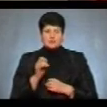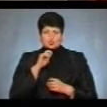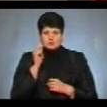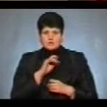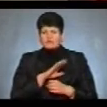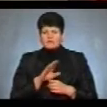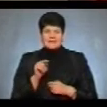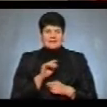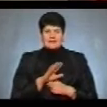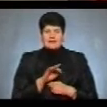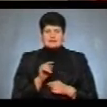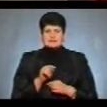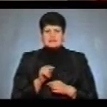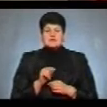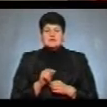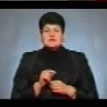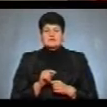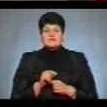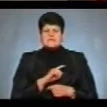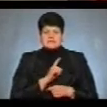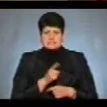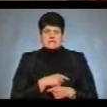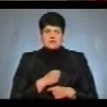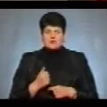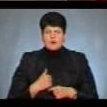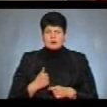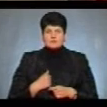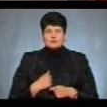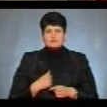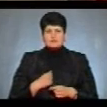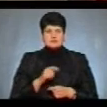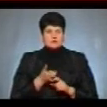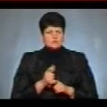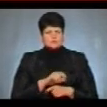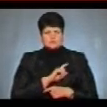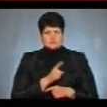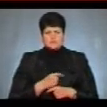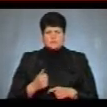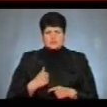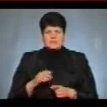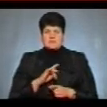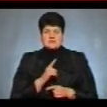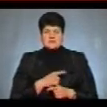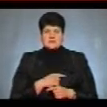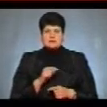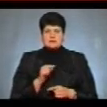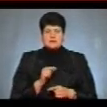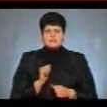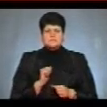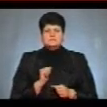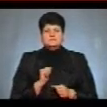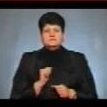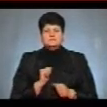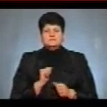не за те, що вони також за сильну армію, але не за радикально сильну армію, тобто не підсилення її, скажімо,